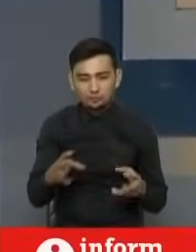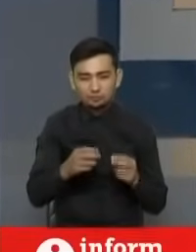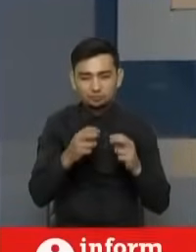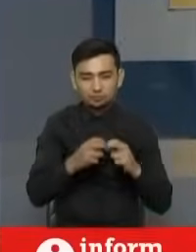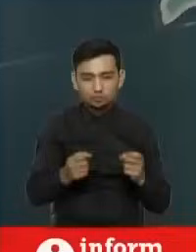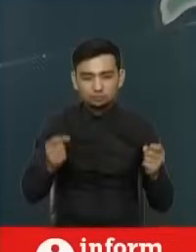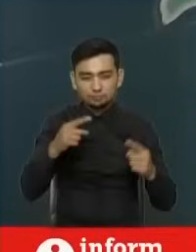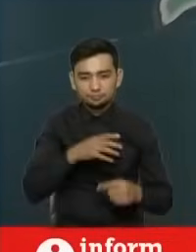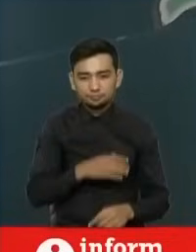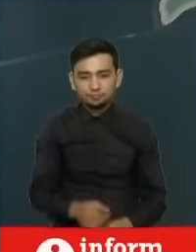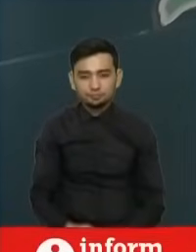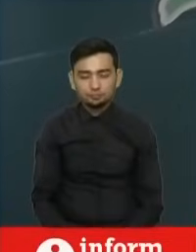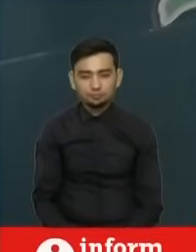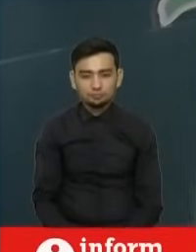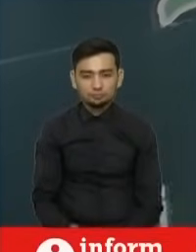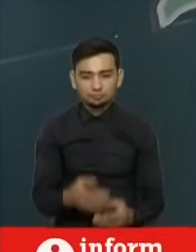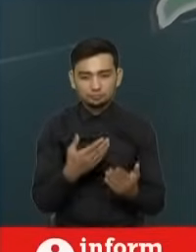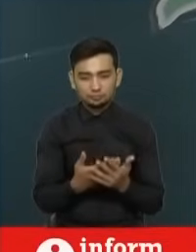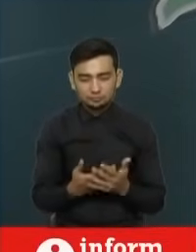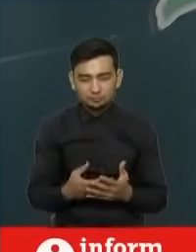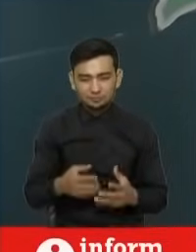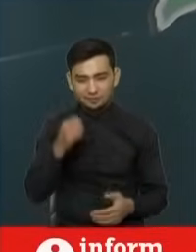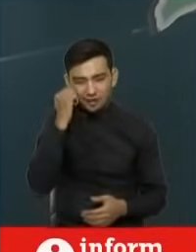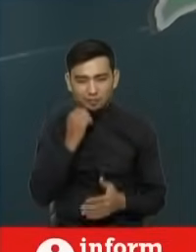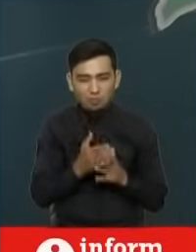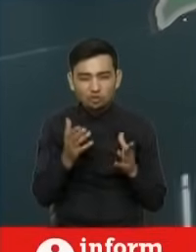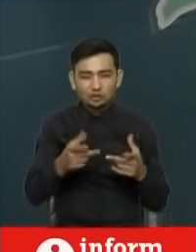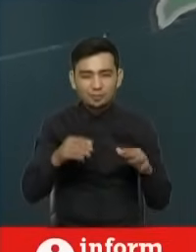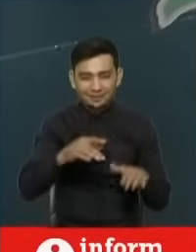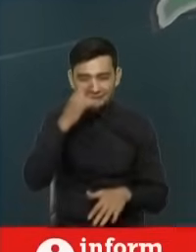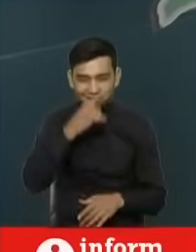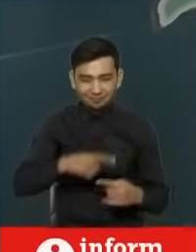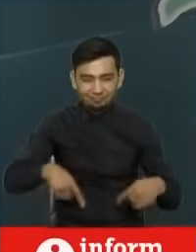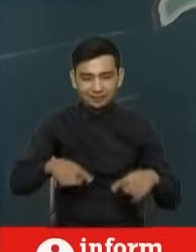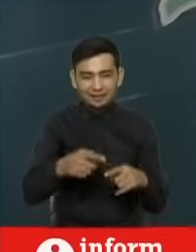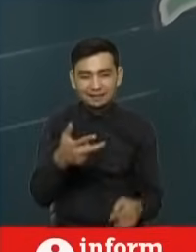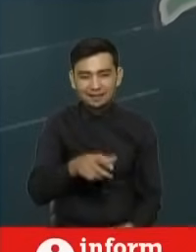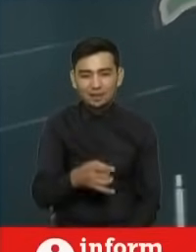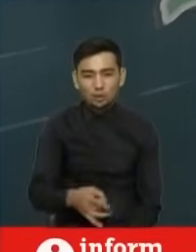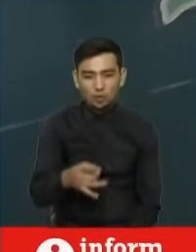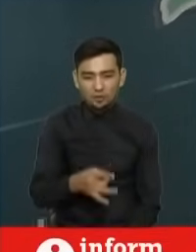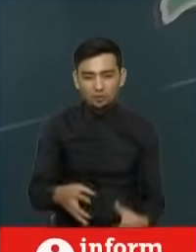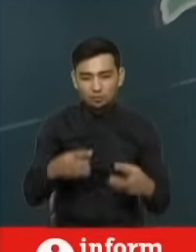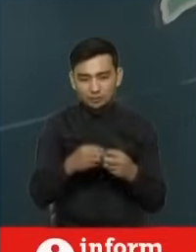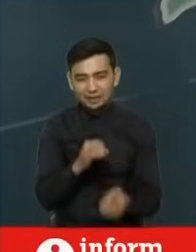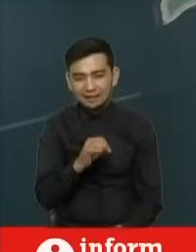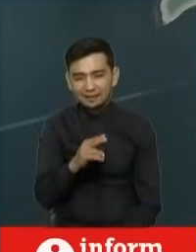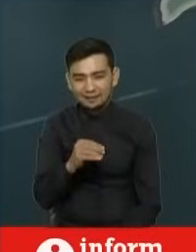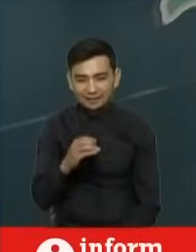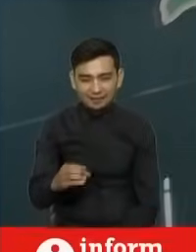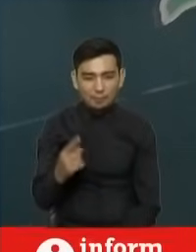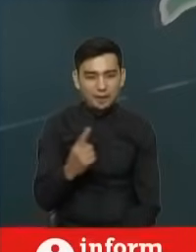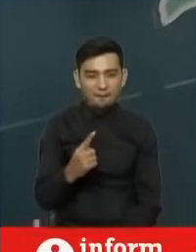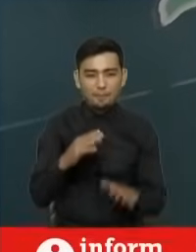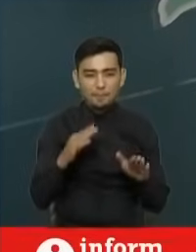Мангельдинов. Наиболее активный процесс старения в Казахстане зафиксирован в 3 регионах. Согласно индексу Билитера, первое